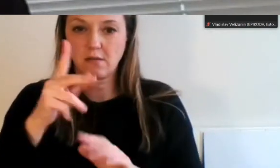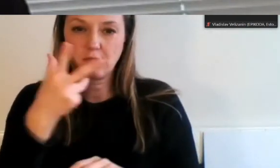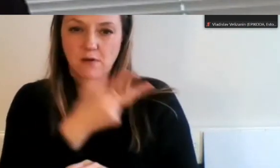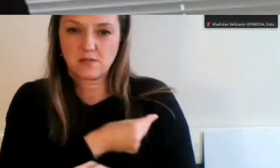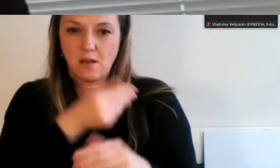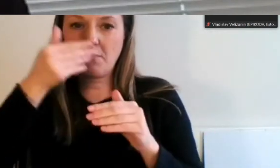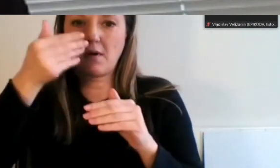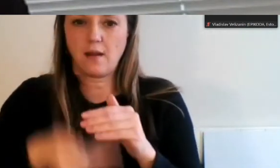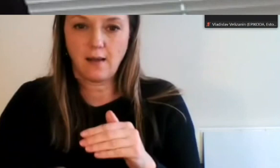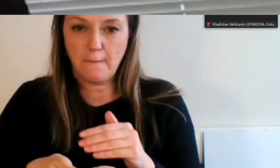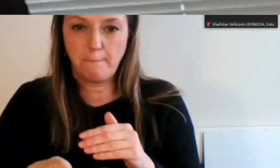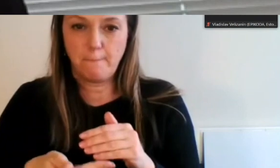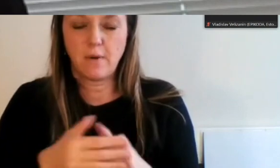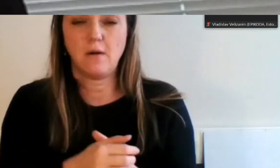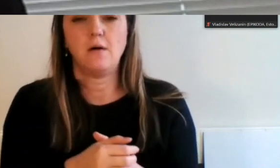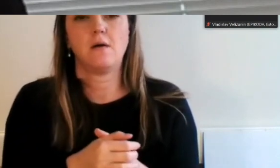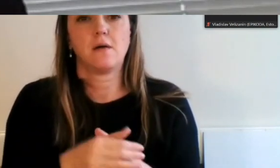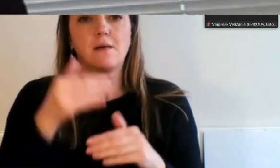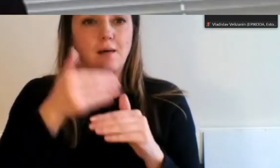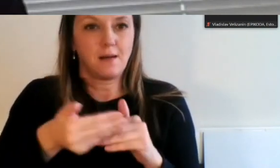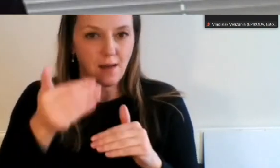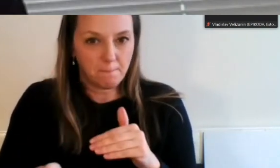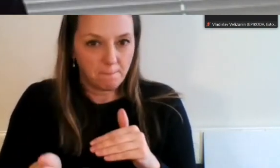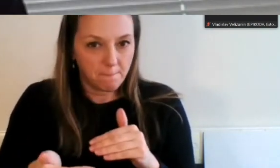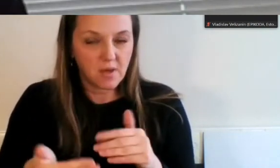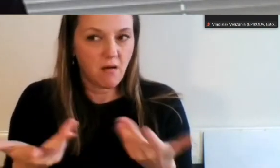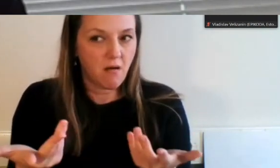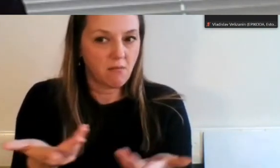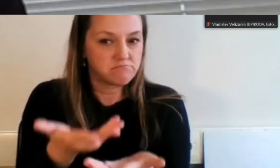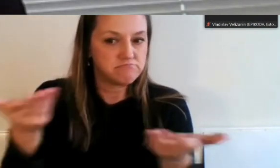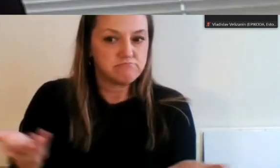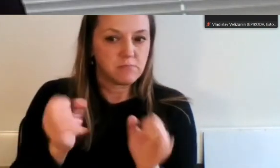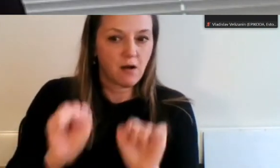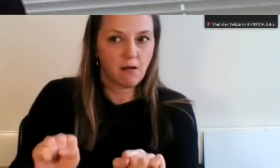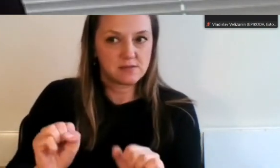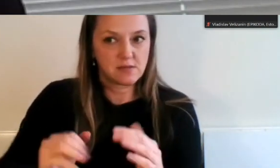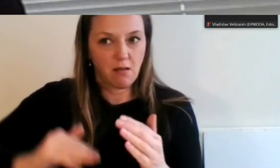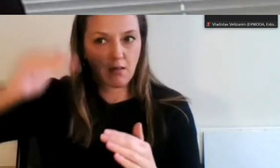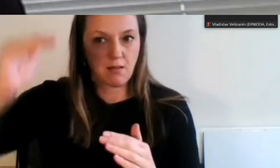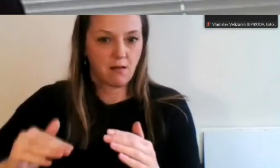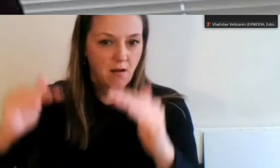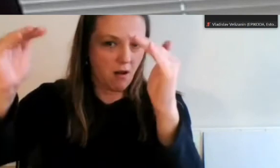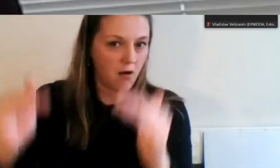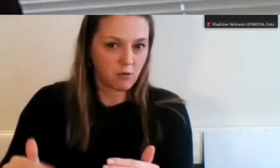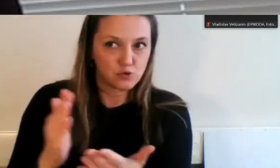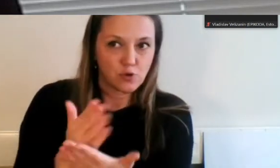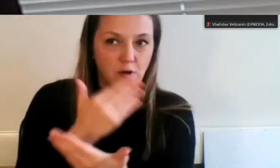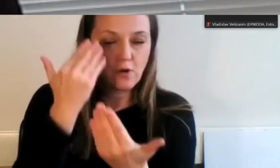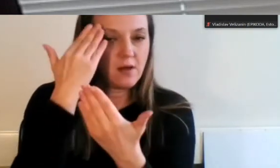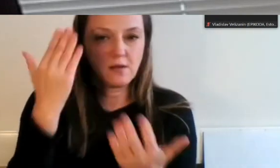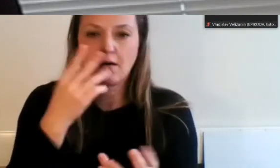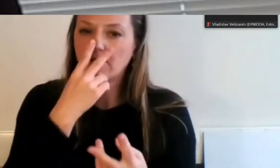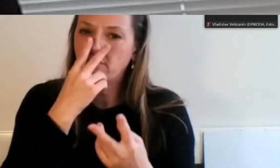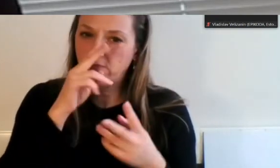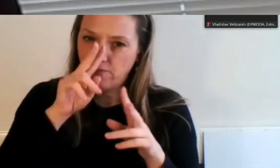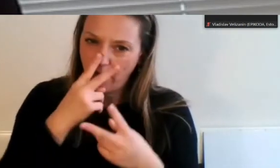seda viisi, kuidas öelda, et jah, sinule teeme, sinule ei tee. Kuskil maailmas seda antikehade määramist ei kasutata. Igal